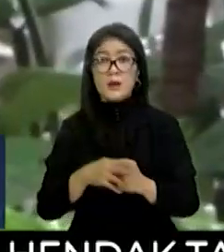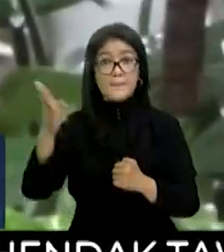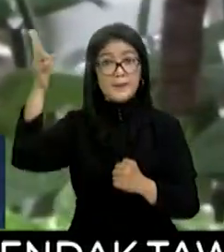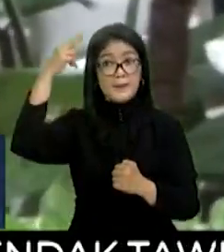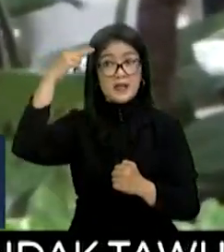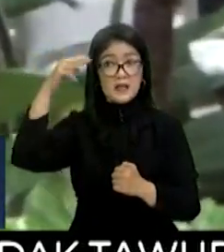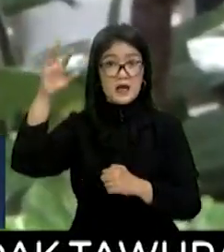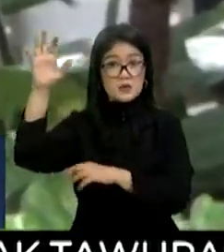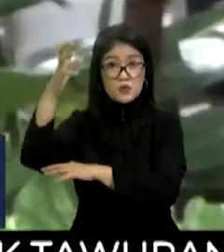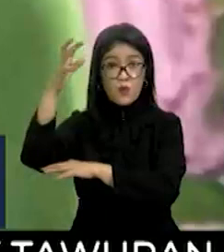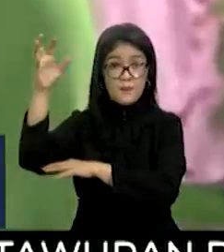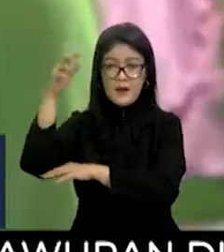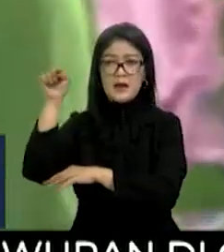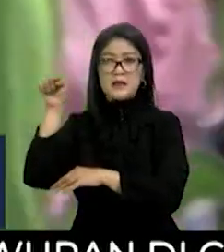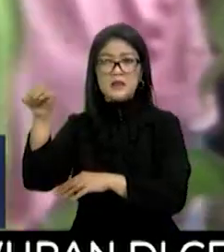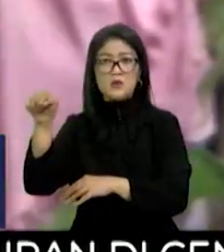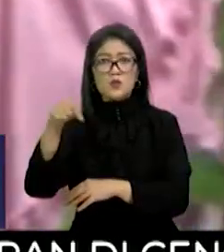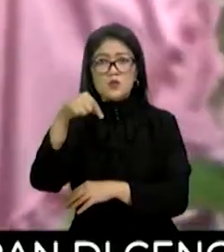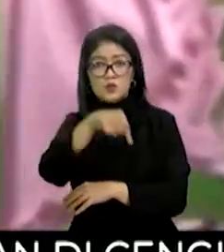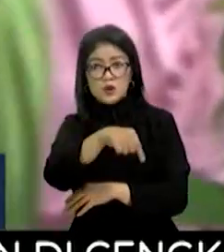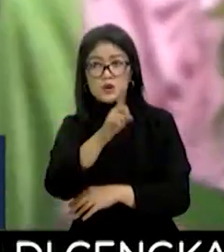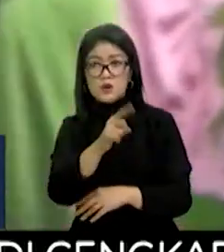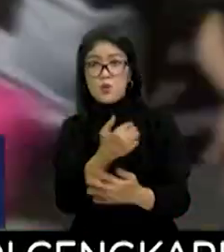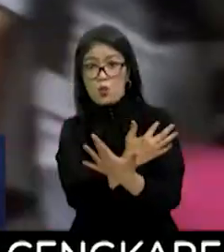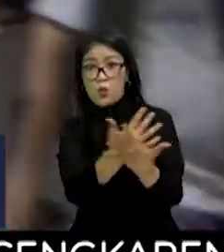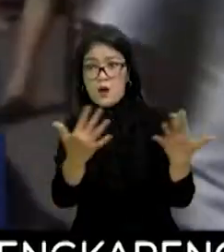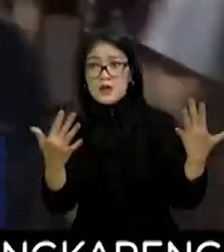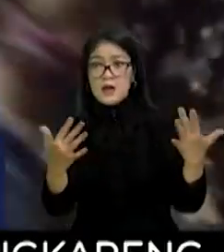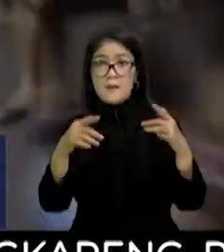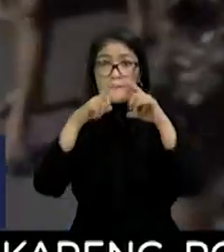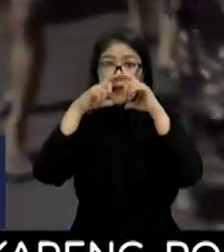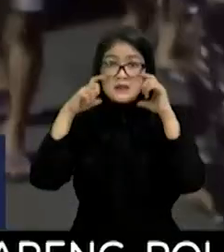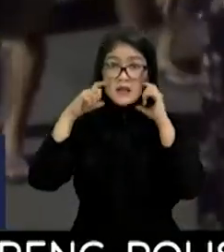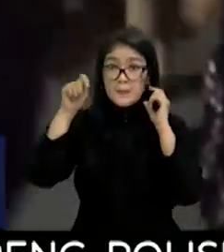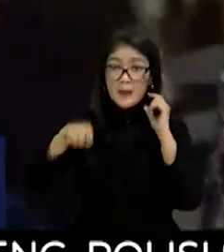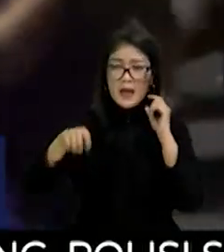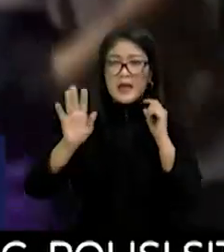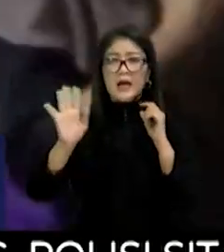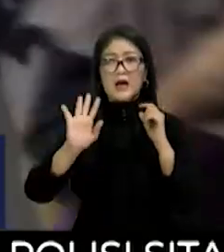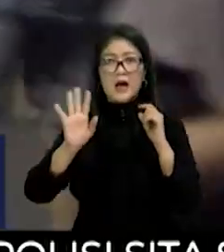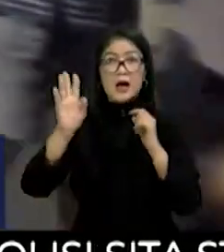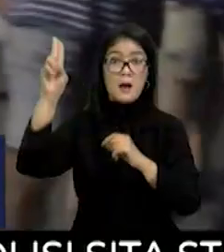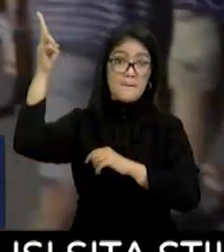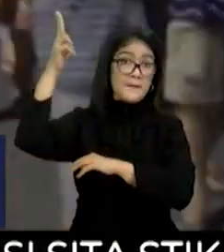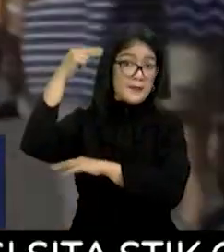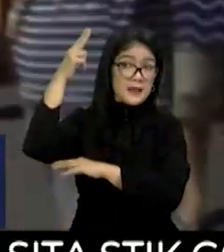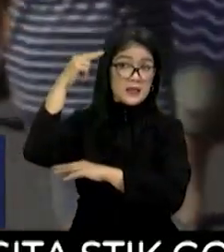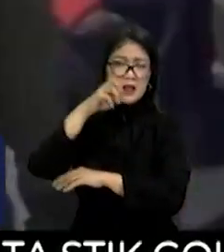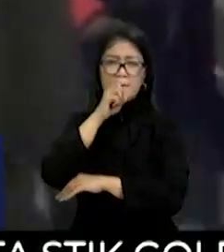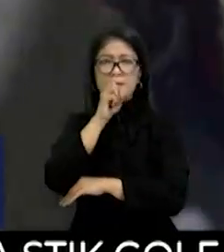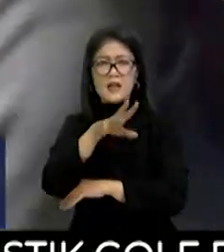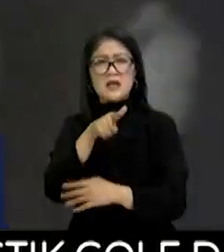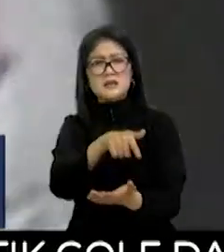ini pun juga dihadiri warga yang tidak mengenakan masker pemkabjombang mengaku sudah berusaha mengantisipasi untuk